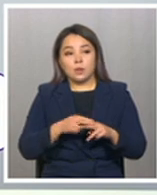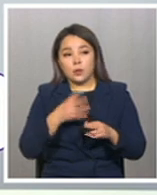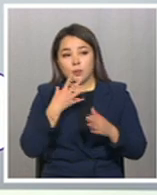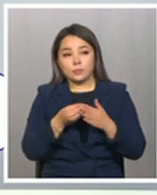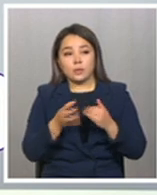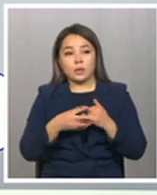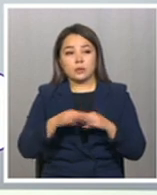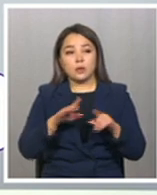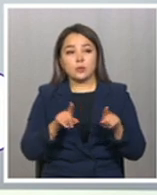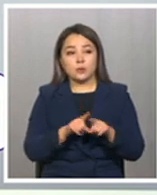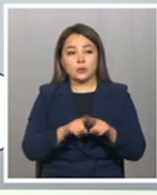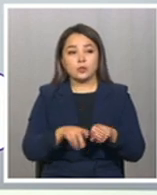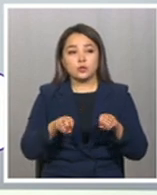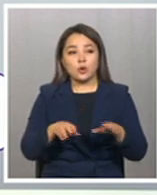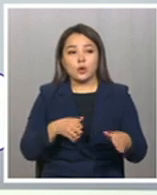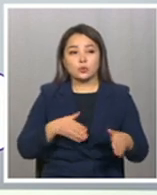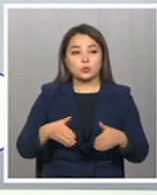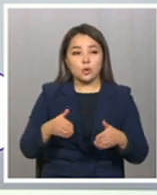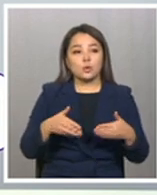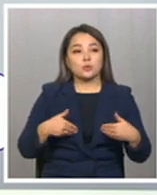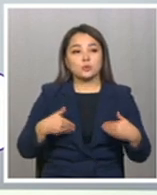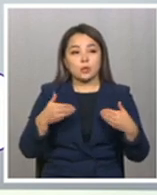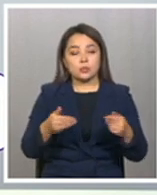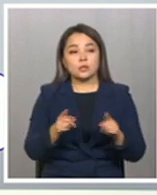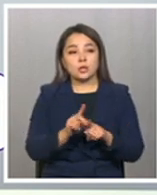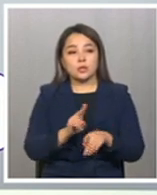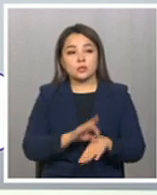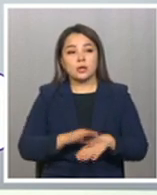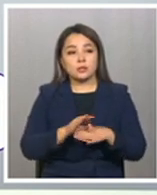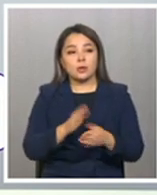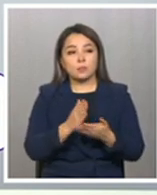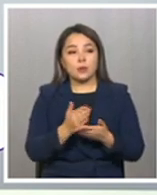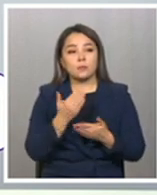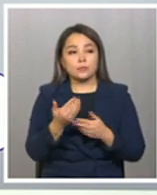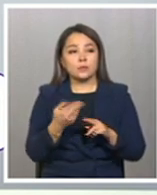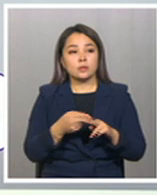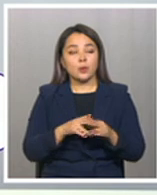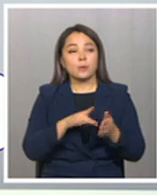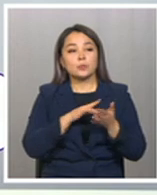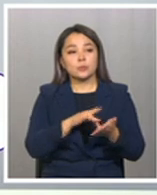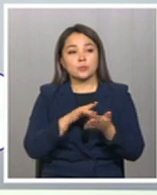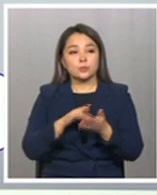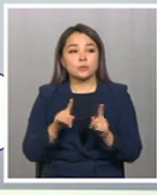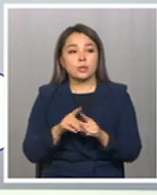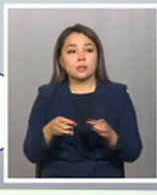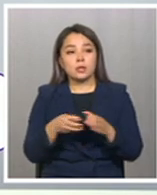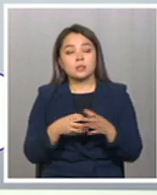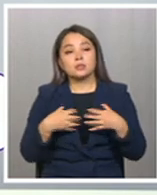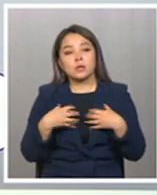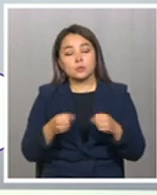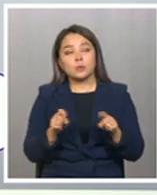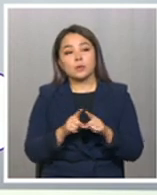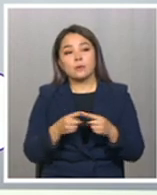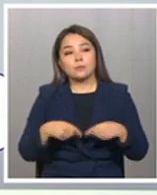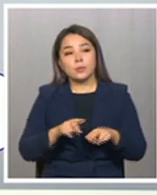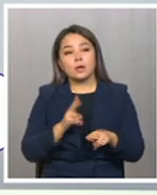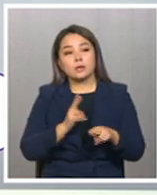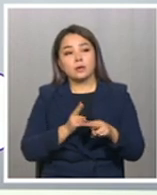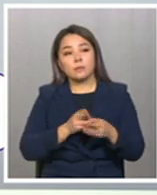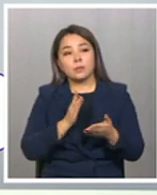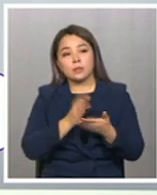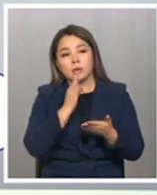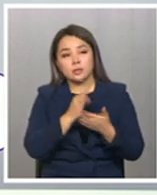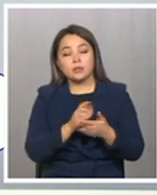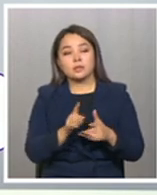мысалында шешу жолдарына ұсыныстар жасаңыз. Ол туризм саласындағы, денсаулық сақтау саласындағы кедергі болуы мүмкін,